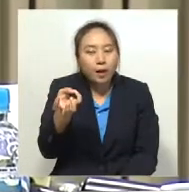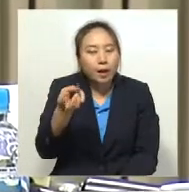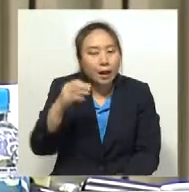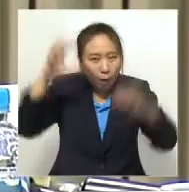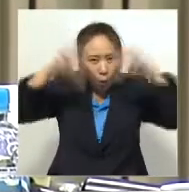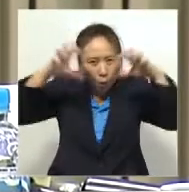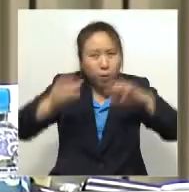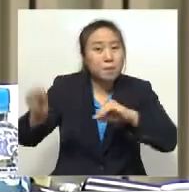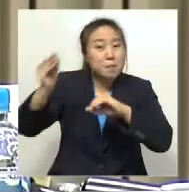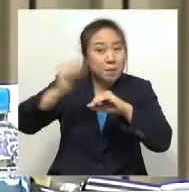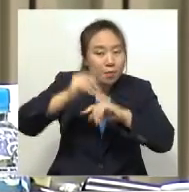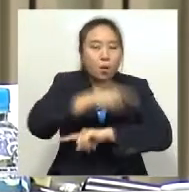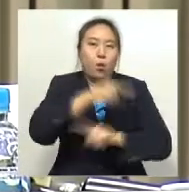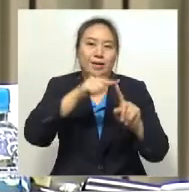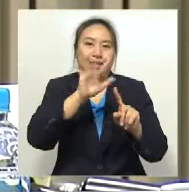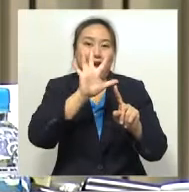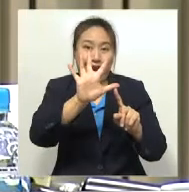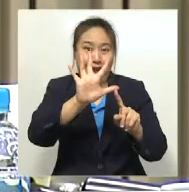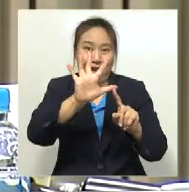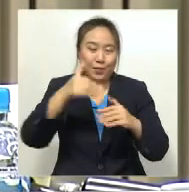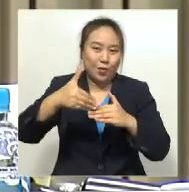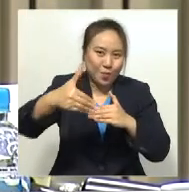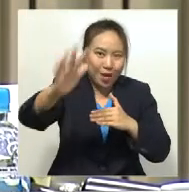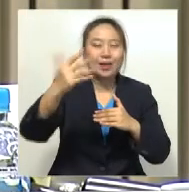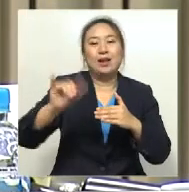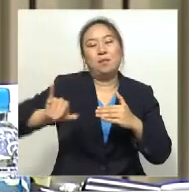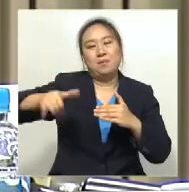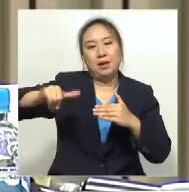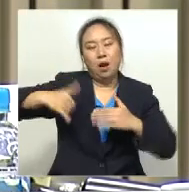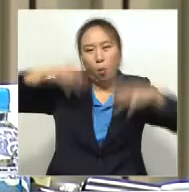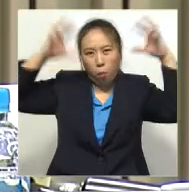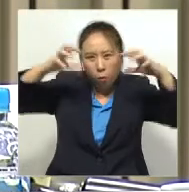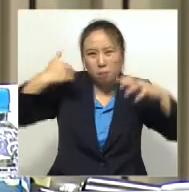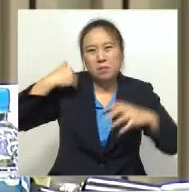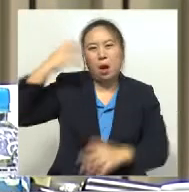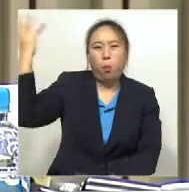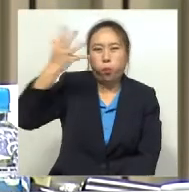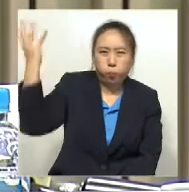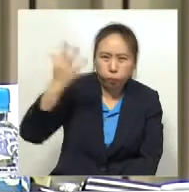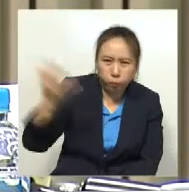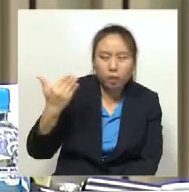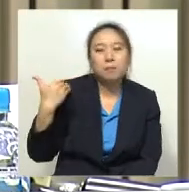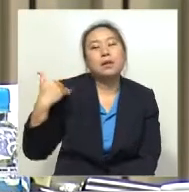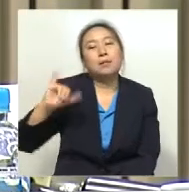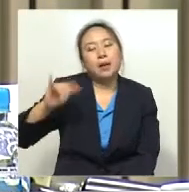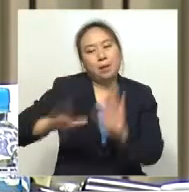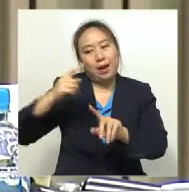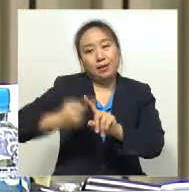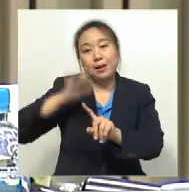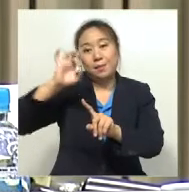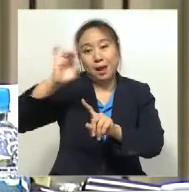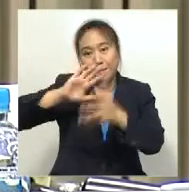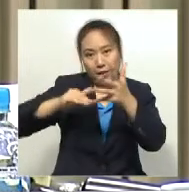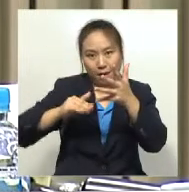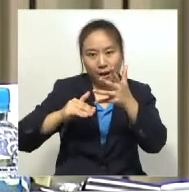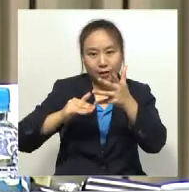ที่5ไปต้นไปแล้วก็อาจจะมีฝนมากขึ้นอาจจะมีพายุเข้ามาตอนช่วงประมาณปลายเดือนสิงห